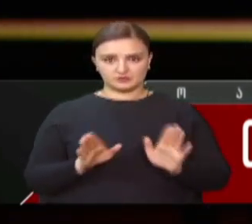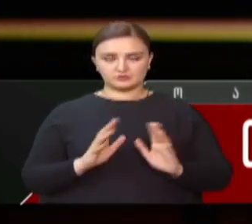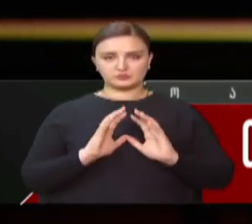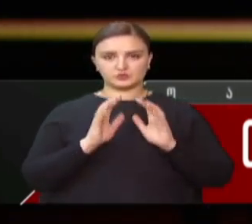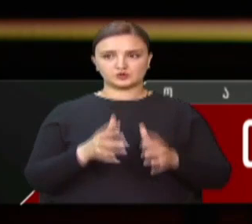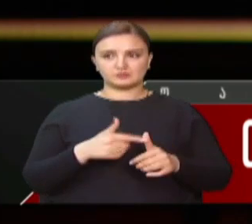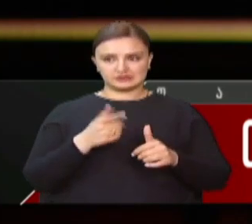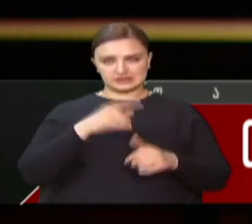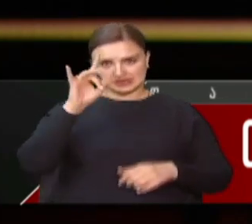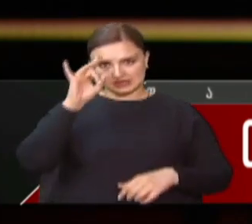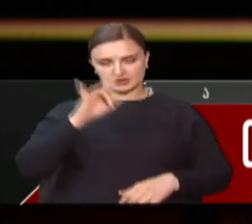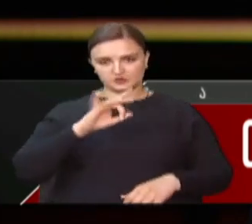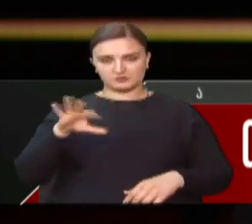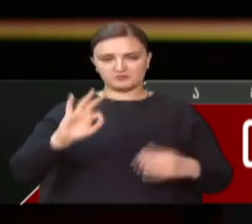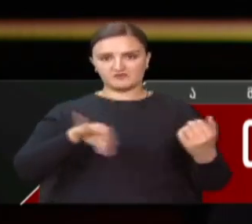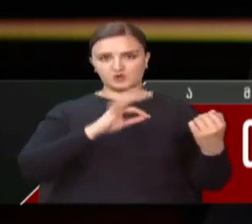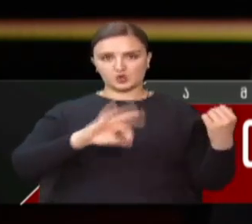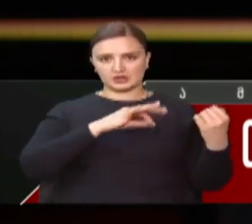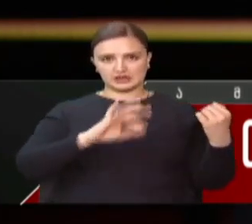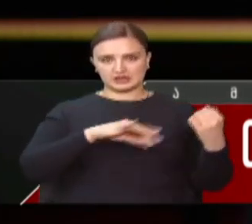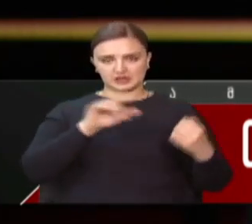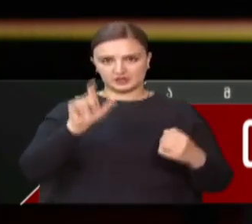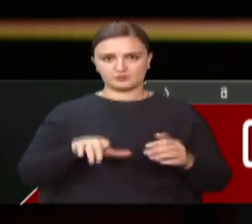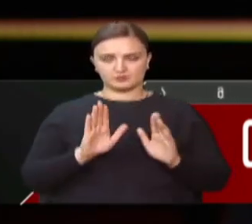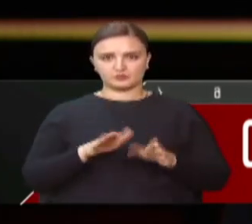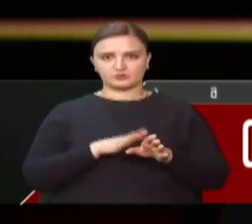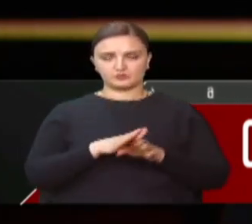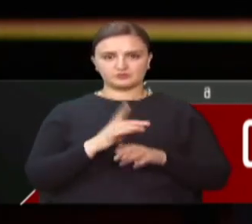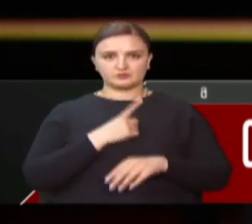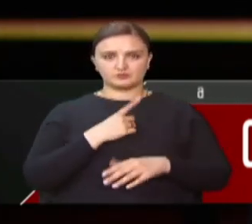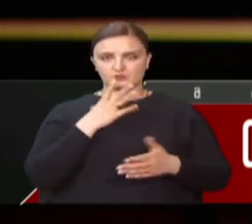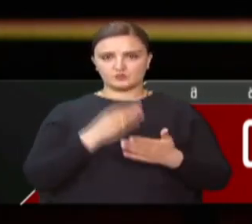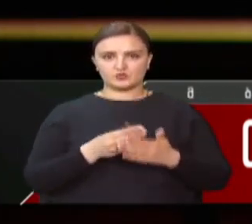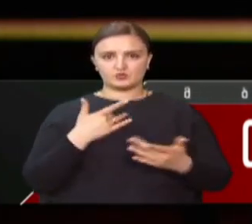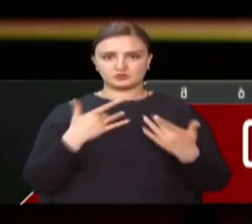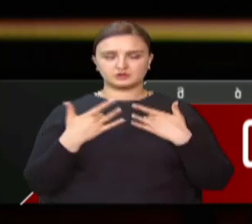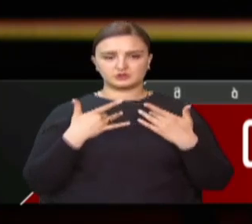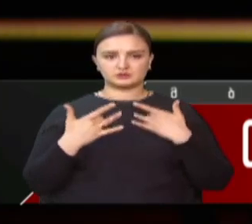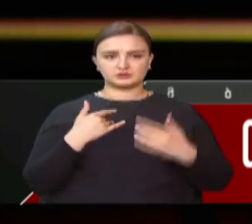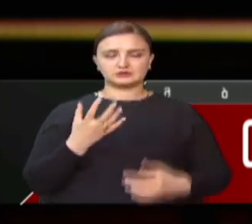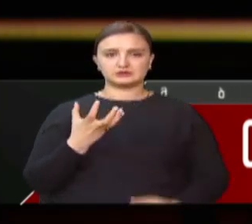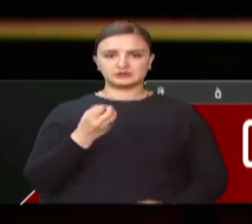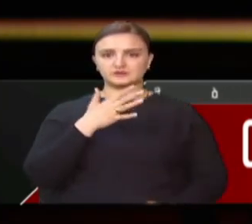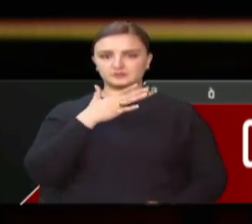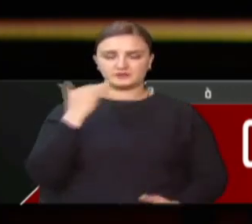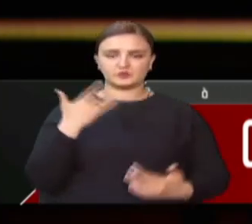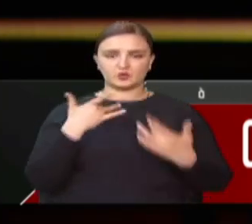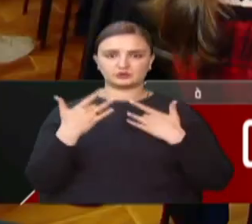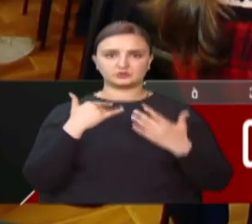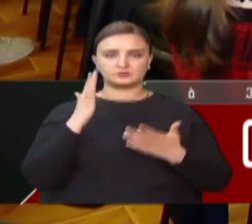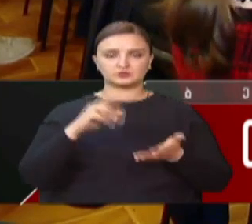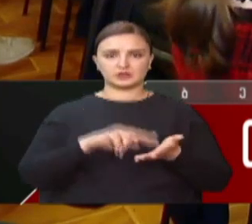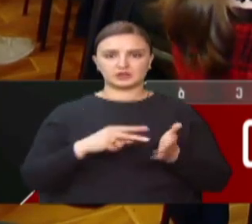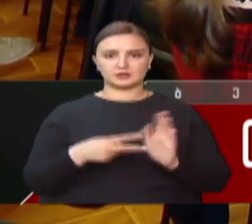მსოფლიოს სახელგანთქმული მევიოლინე მაქსიმ ვენგეროვი მიცემს სოლო კონცერტს. და კიდე არაერთი კონცერტი არის